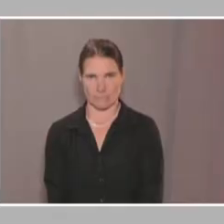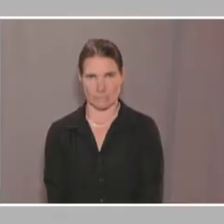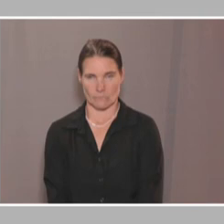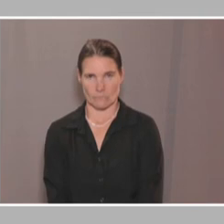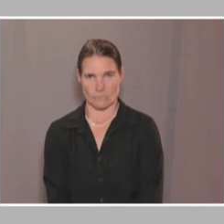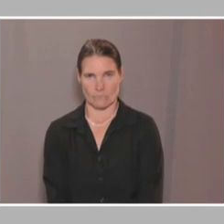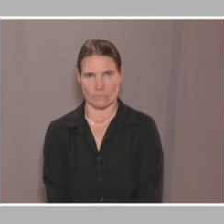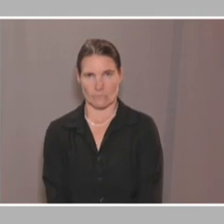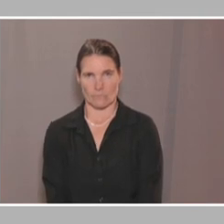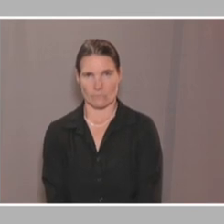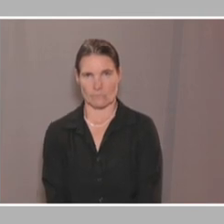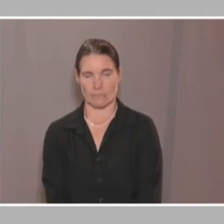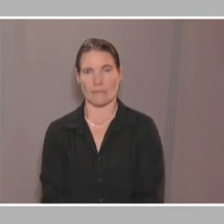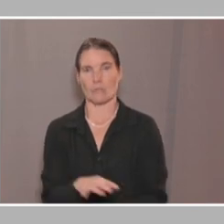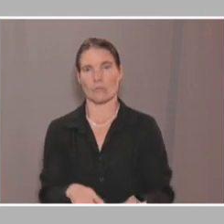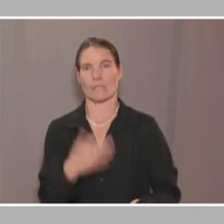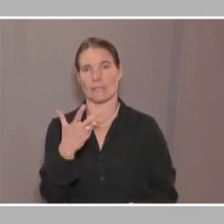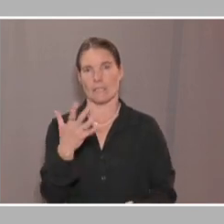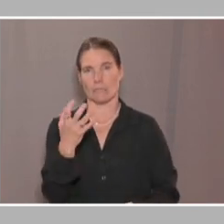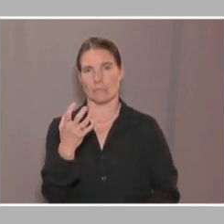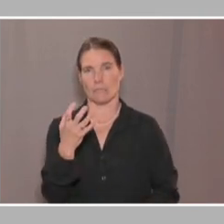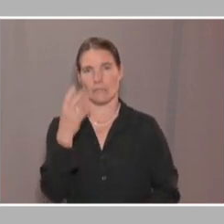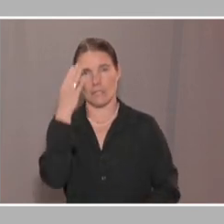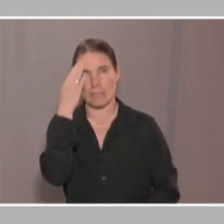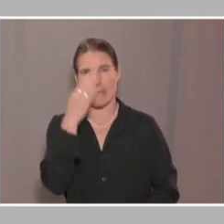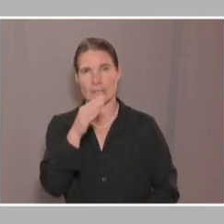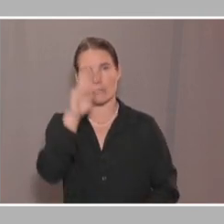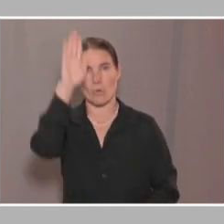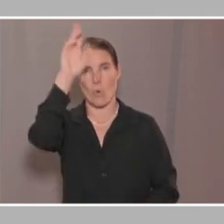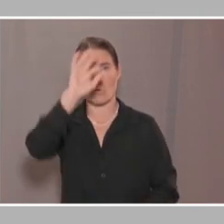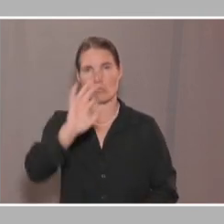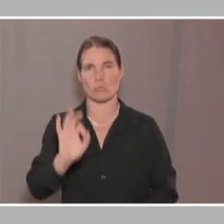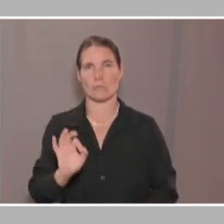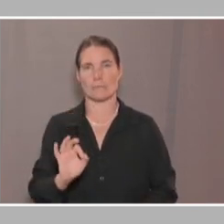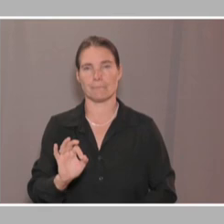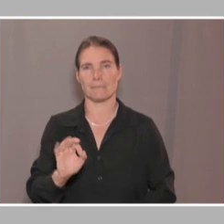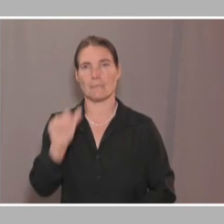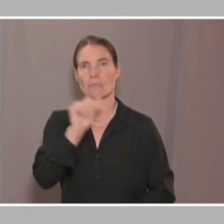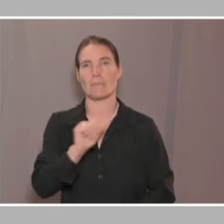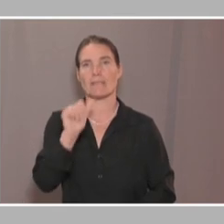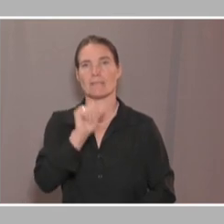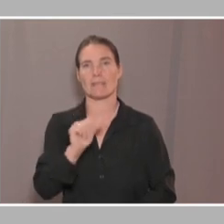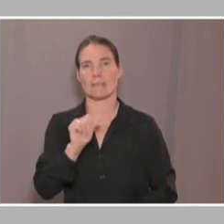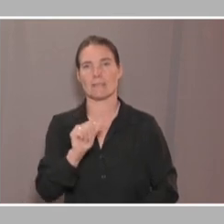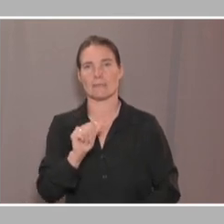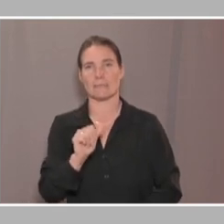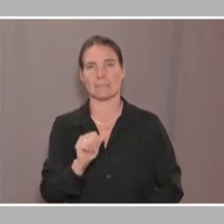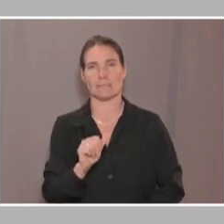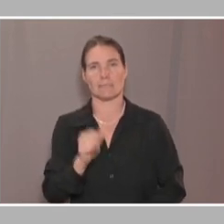Bereits 1953 meldete die Hochschule dem Kultusminister, auf dessen Anfrage